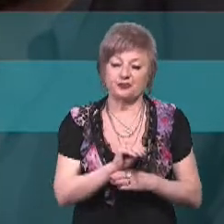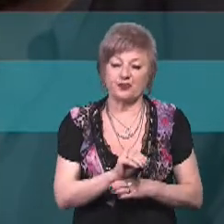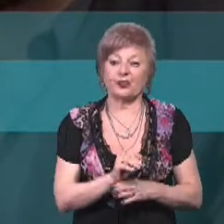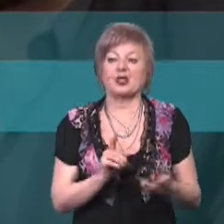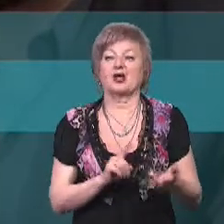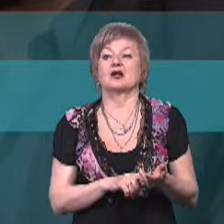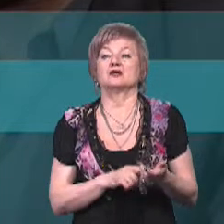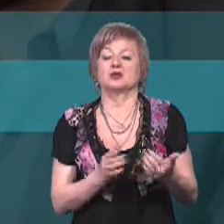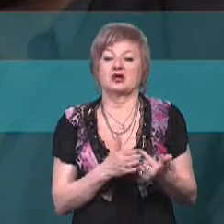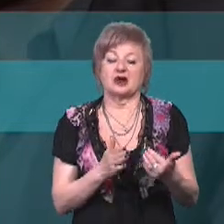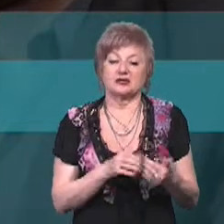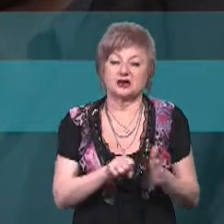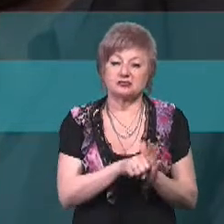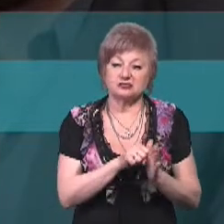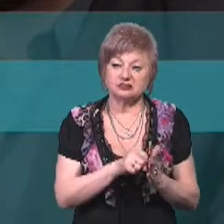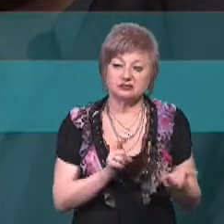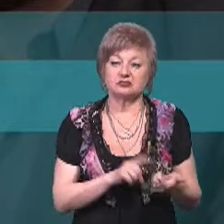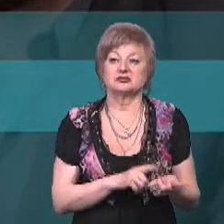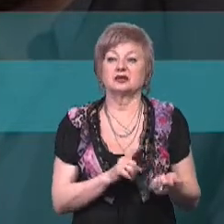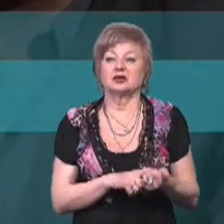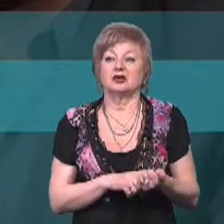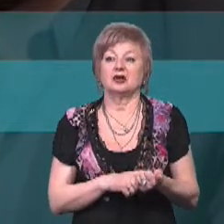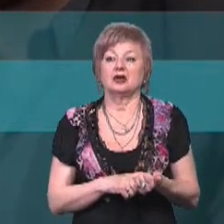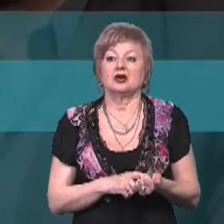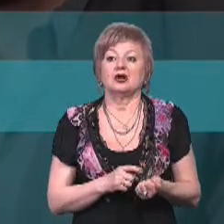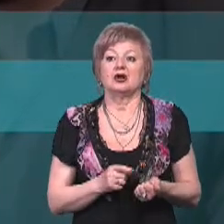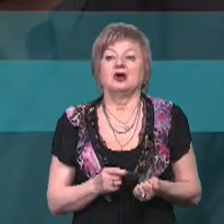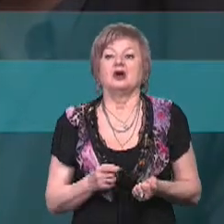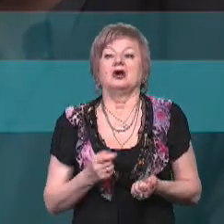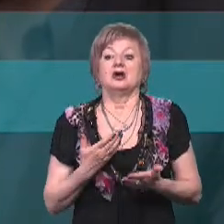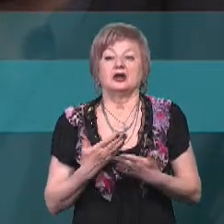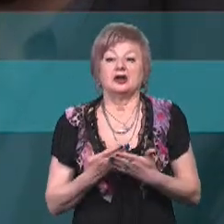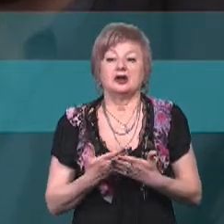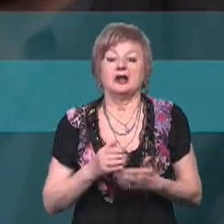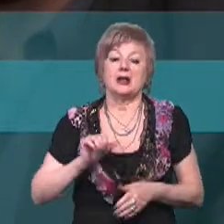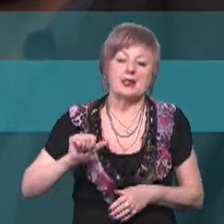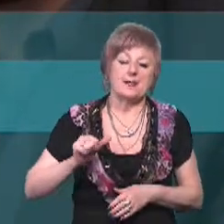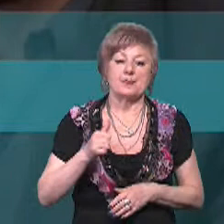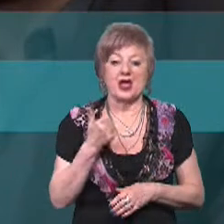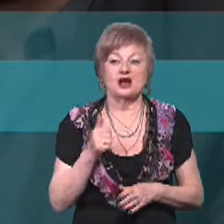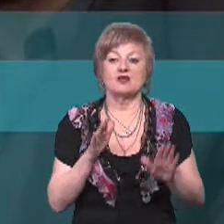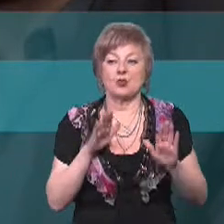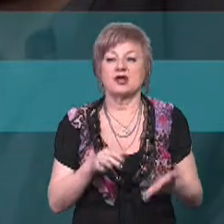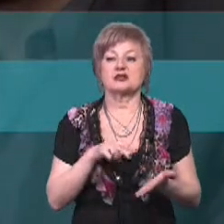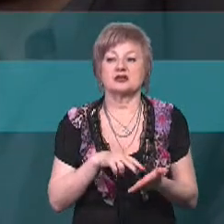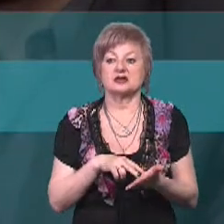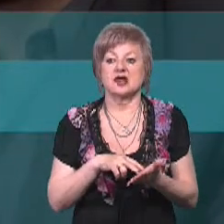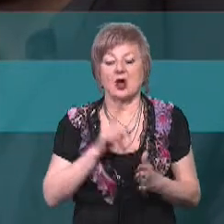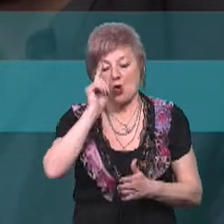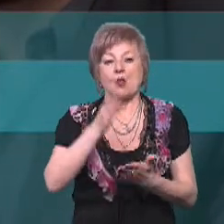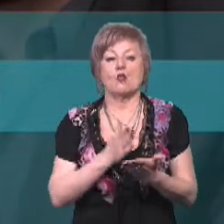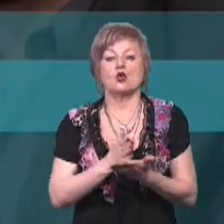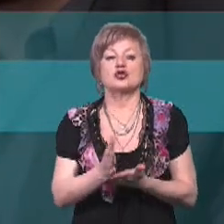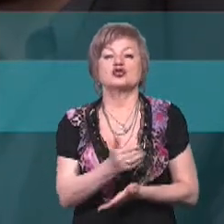обрання запобіжного заходу, ухвалення обвинувального вироку, то ні. На першому місці стояла так звана політична